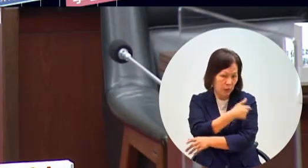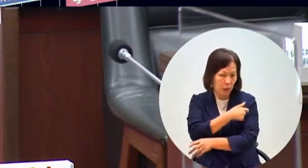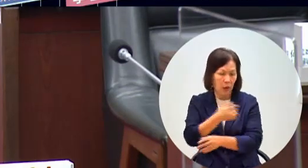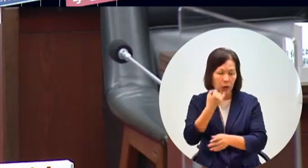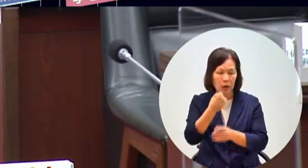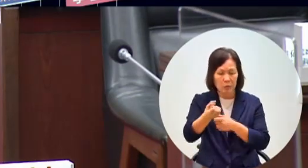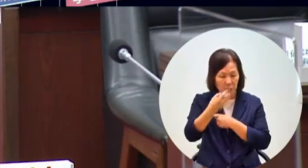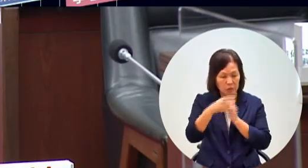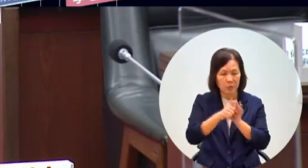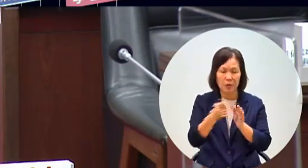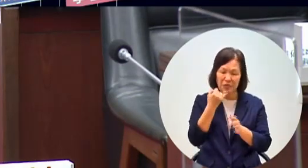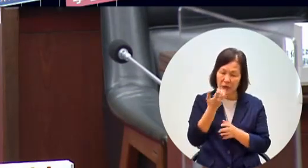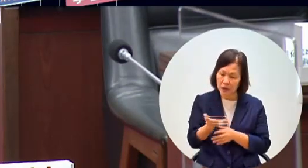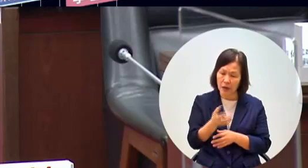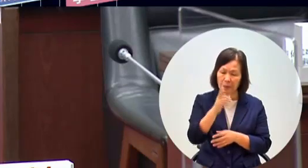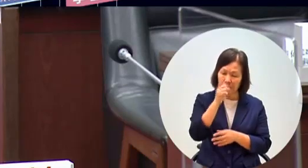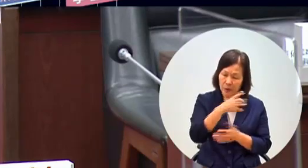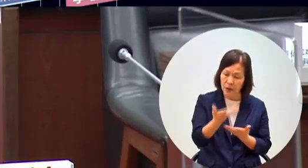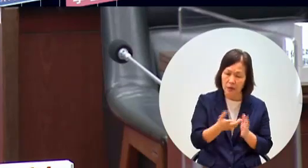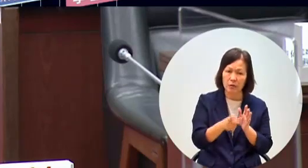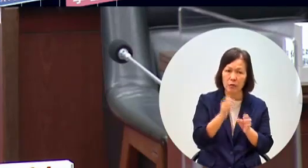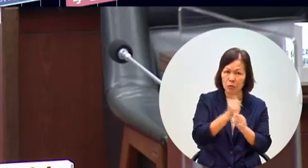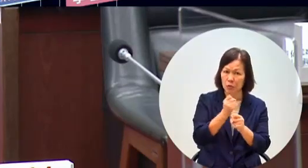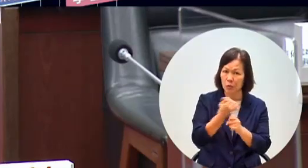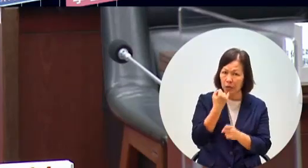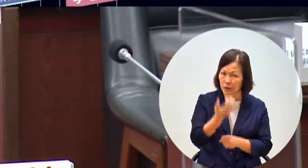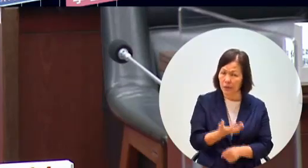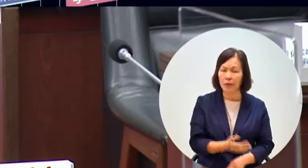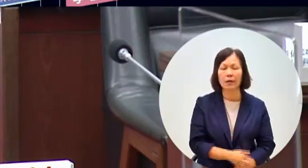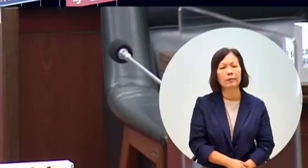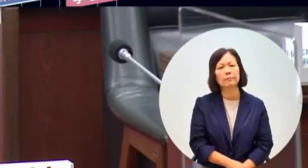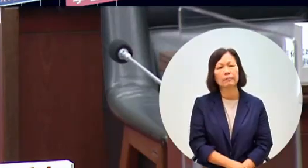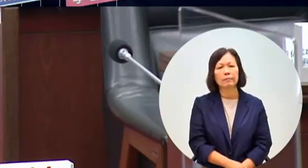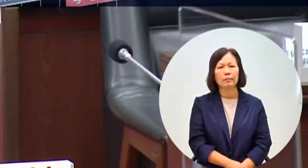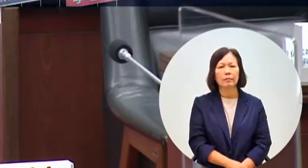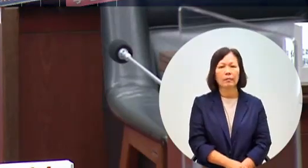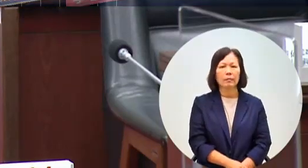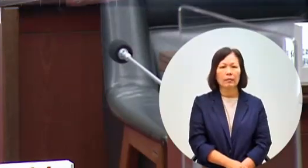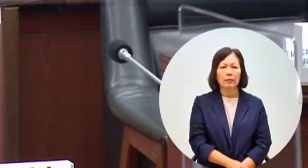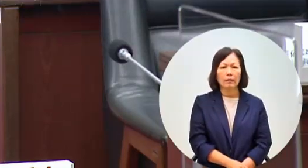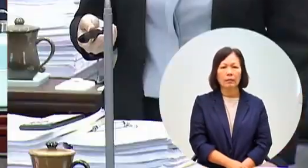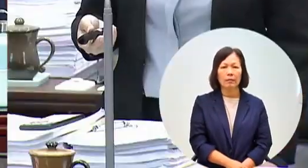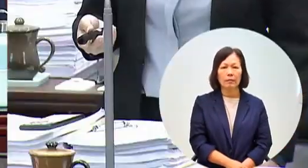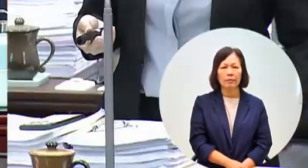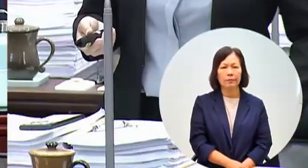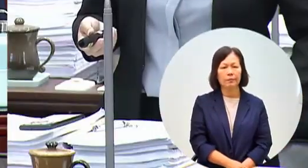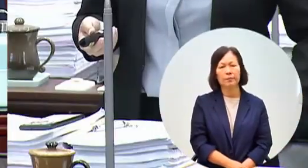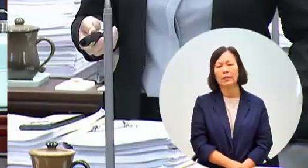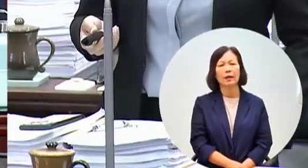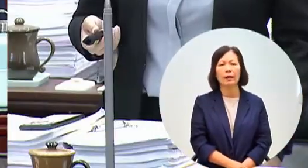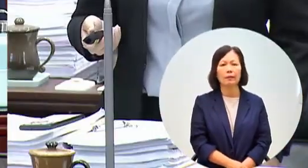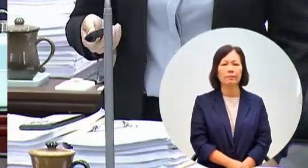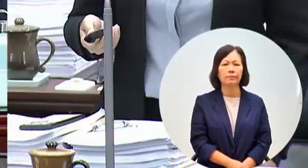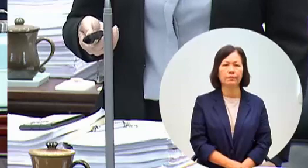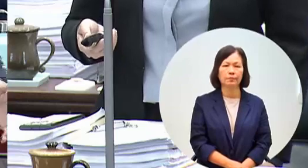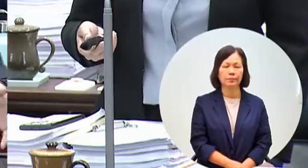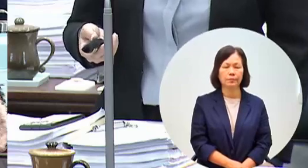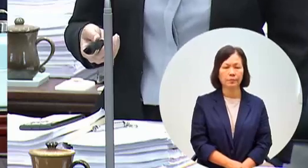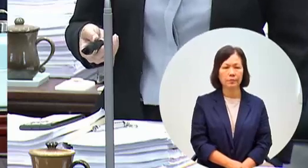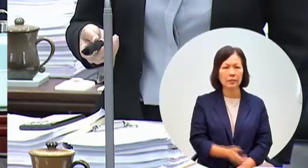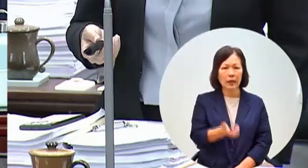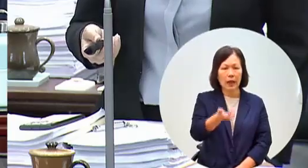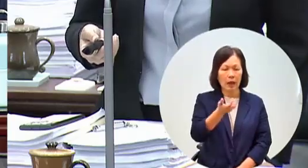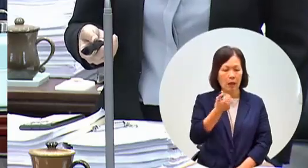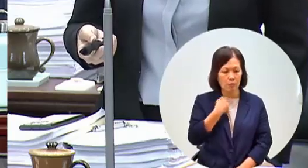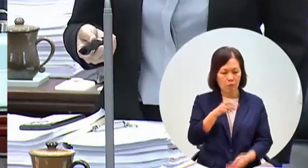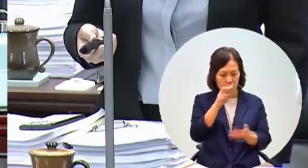或不可以去做好吗？ 市长，请答复。 市长，谢谢李议员指教哈。那个我刚刚